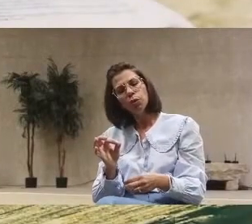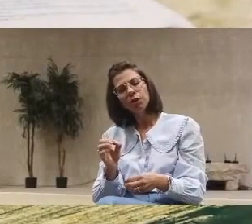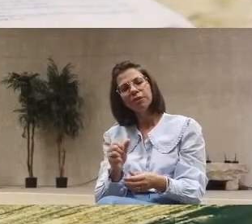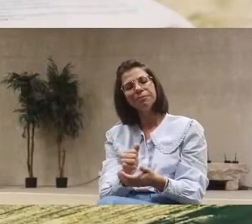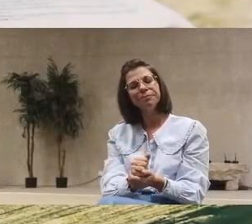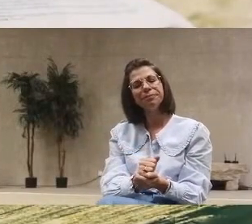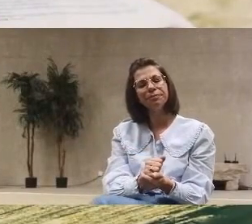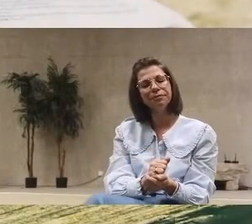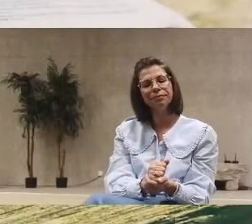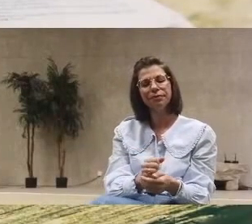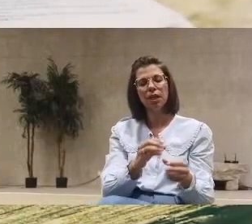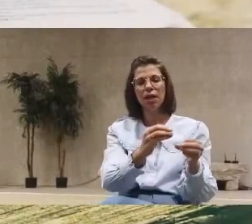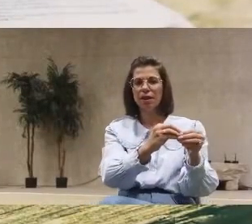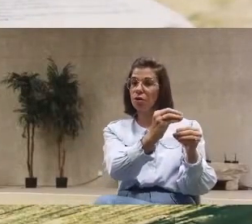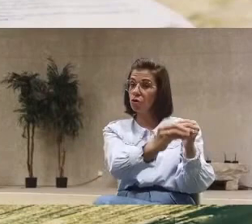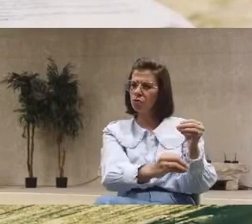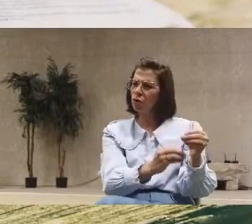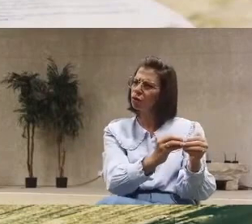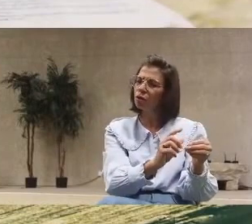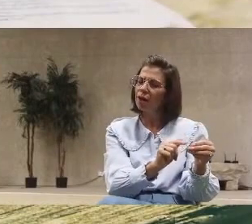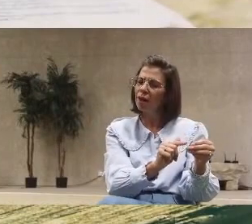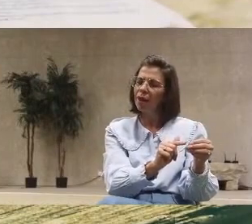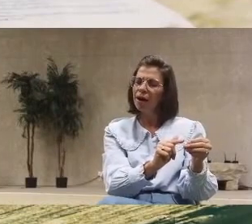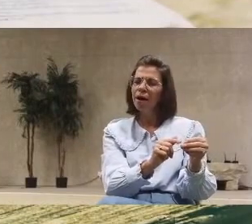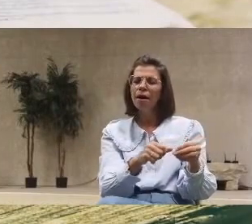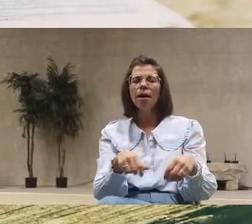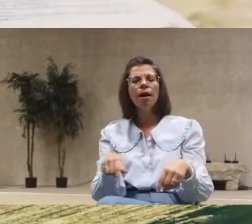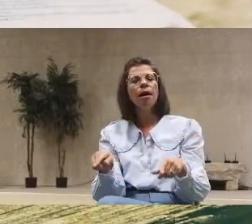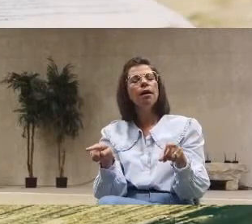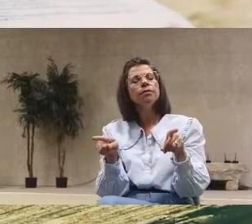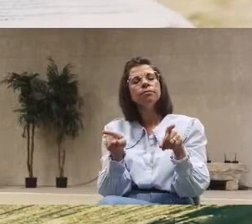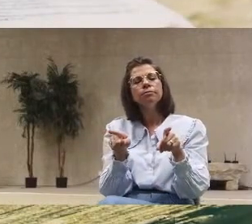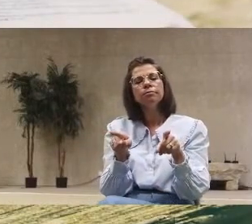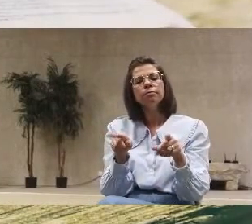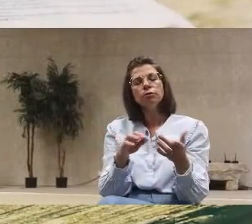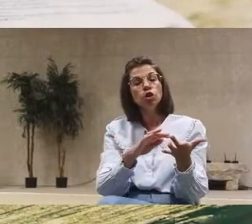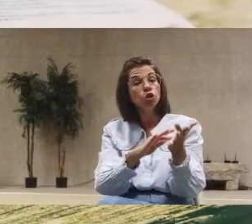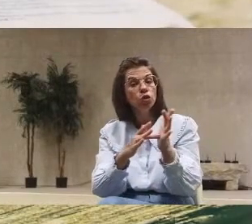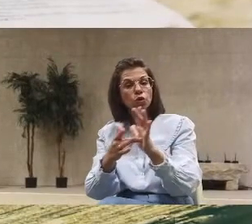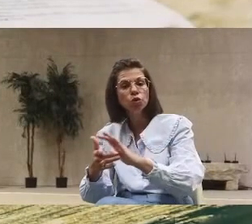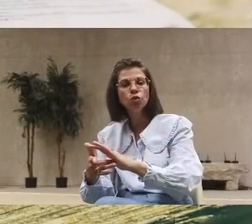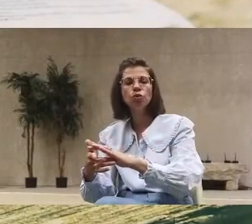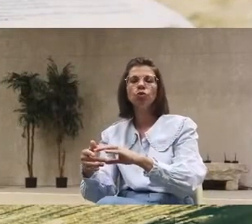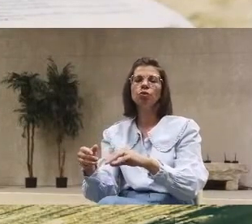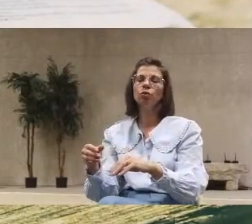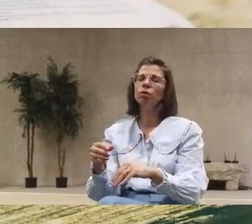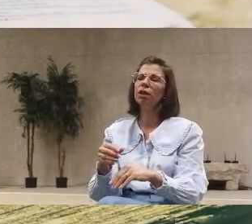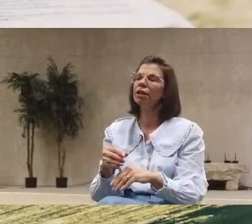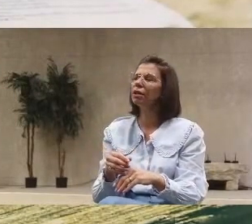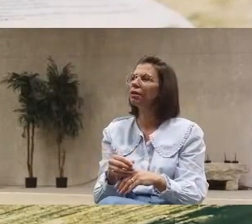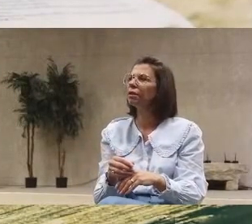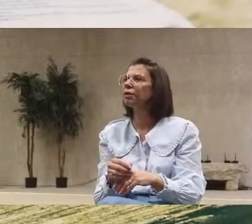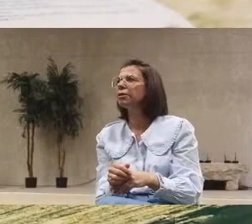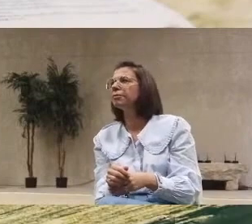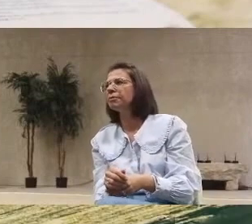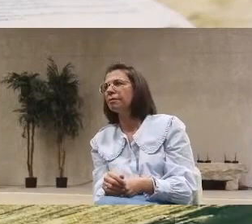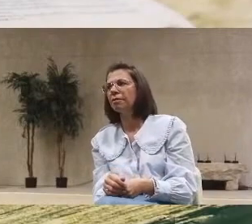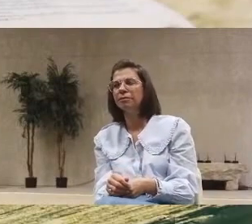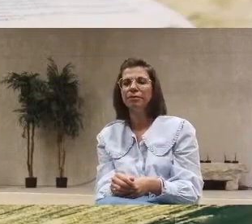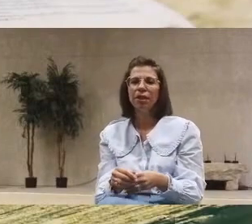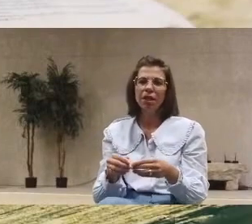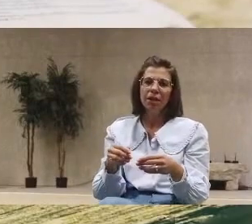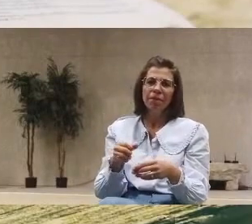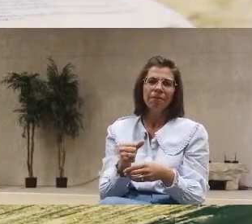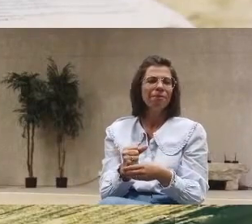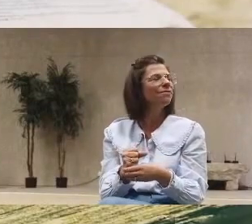leur petit un même gîte, et le lion, comme le bœuf, mangera de la paille. Vous êtes d'accord que ce n pas le cas